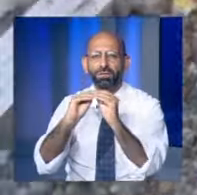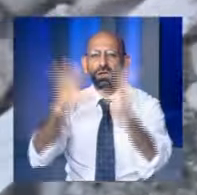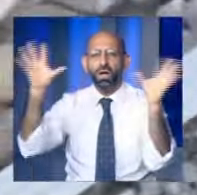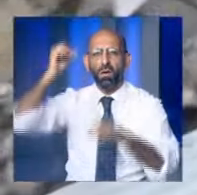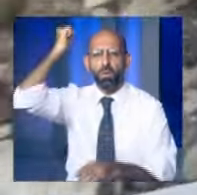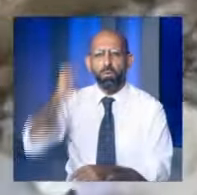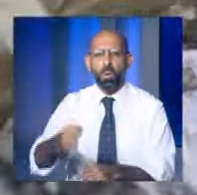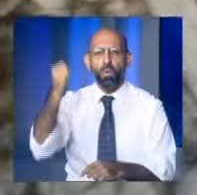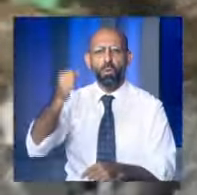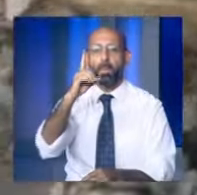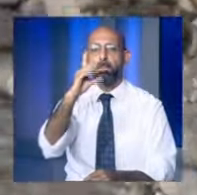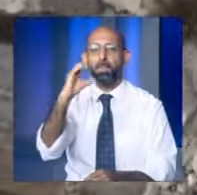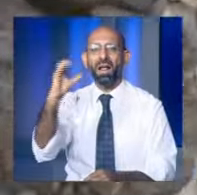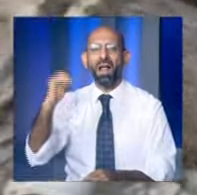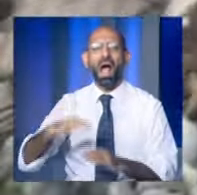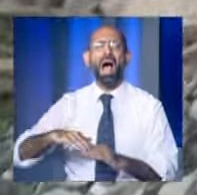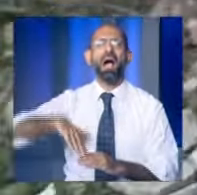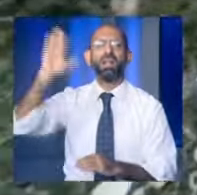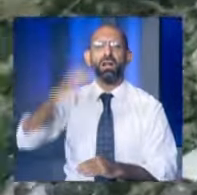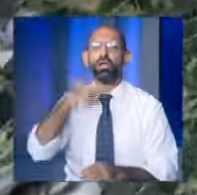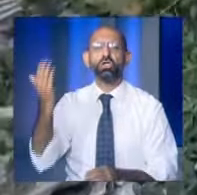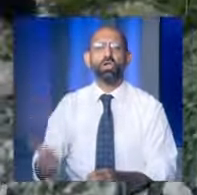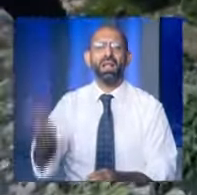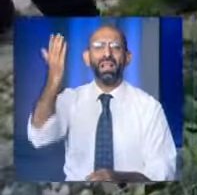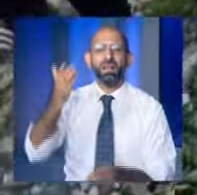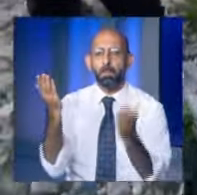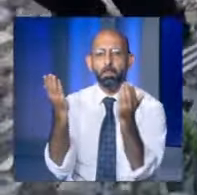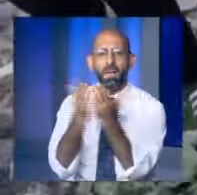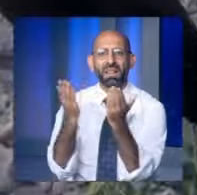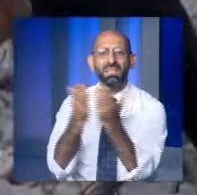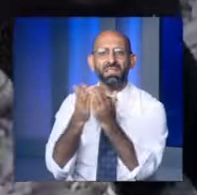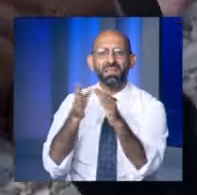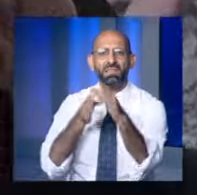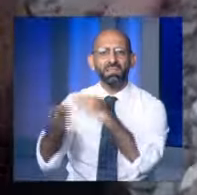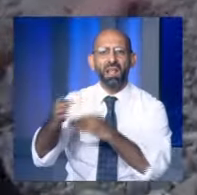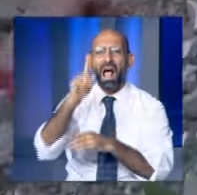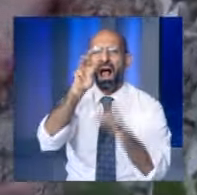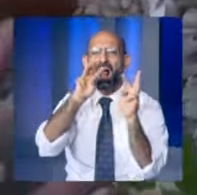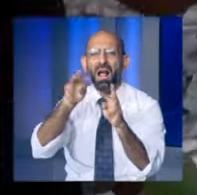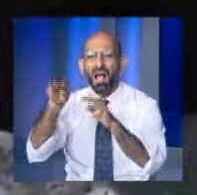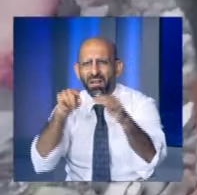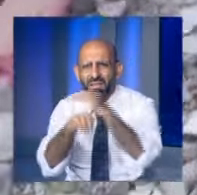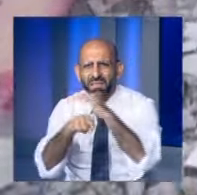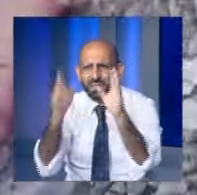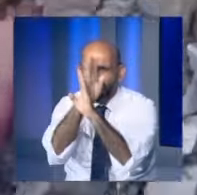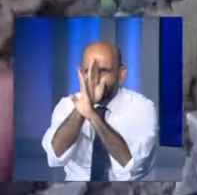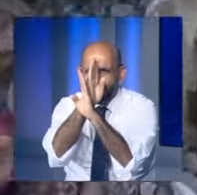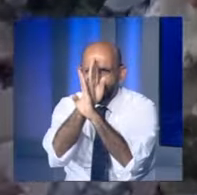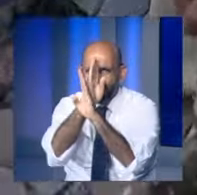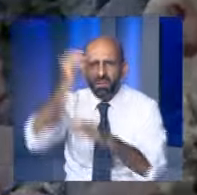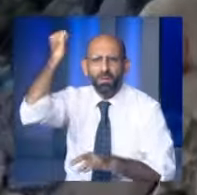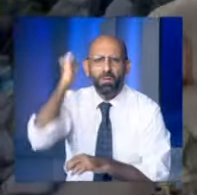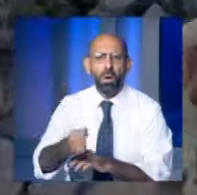صلاة الفجر بمجزرة استشهد فيها أكثر من 100 جراء قصفها مدرسة تأوي